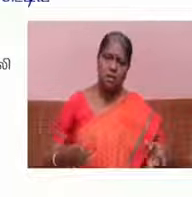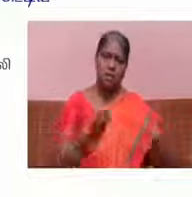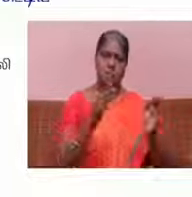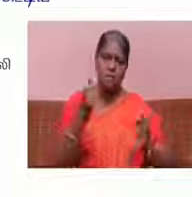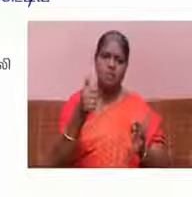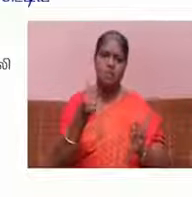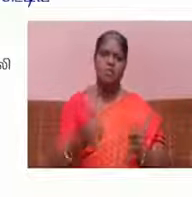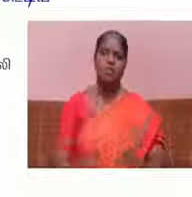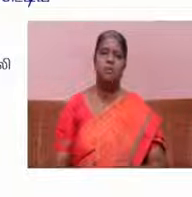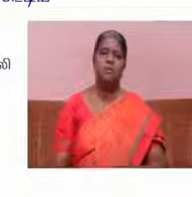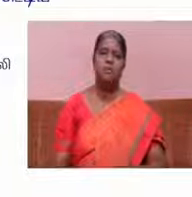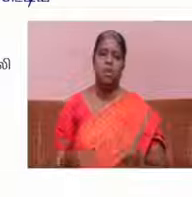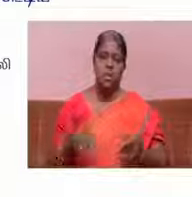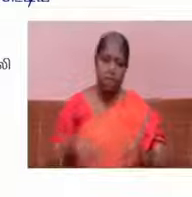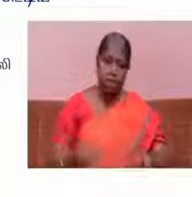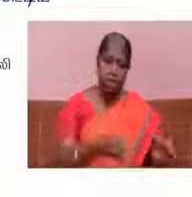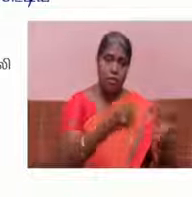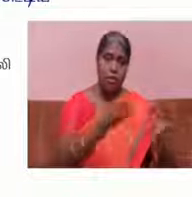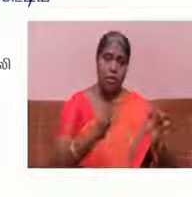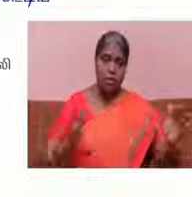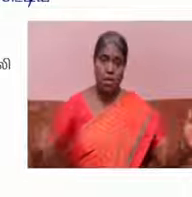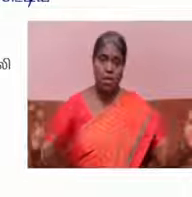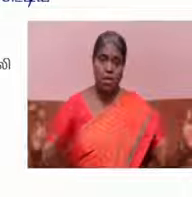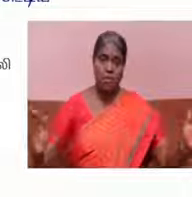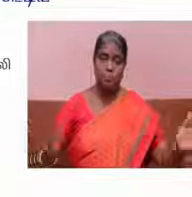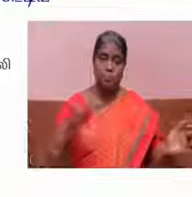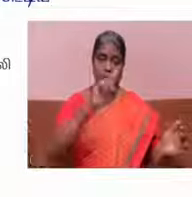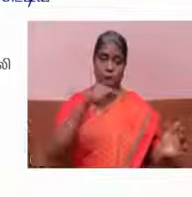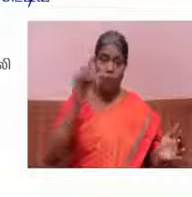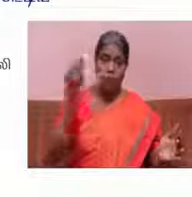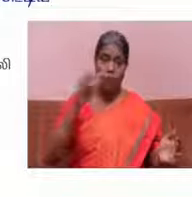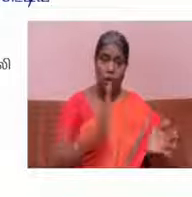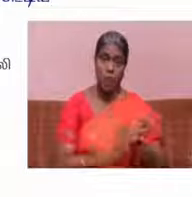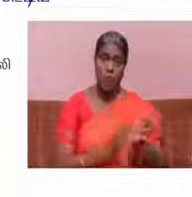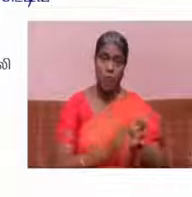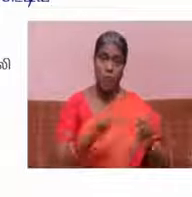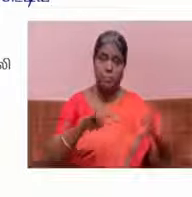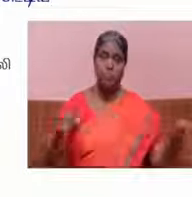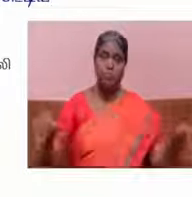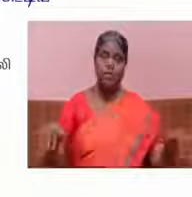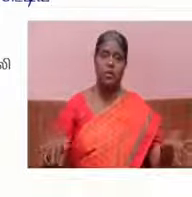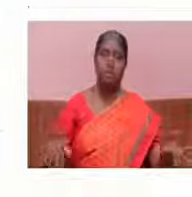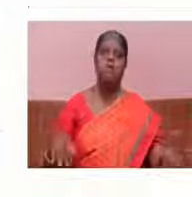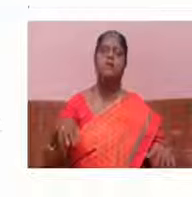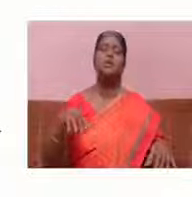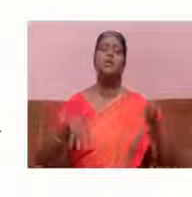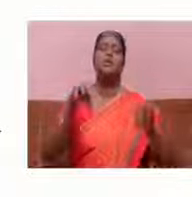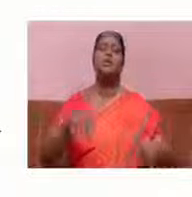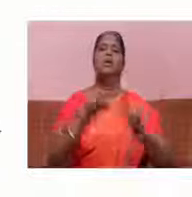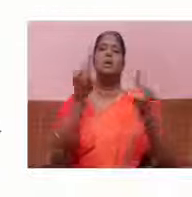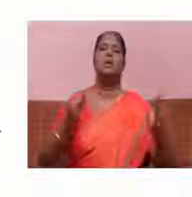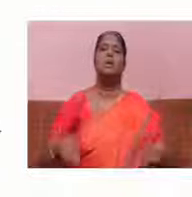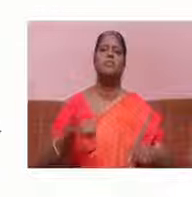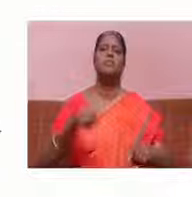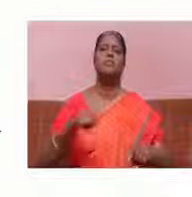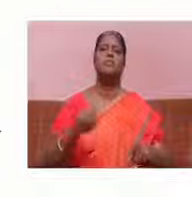இருக்க வேண்டும். இந்த நுழைவாயிலின் அகலம் 800 mm இருக்க வேண்டும். வாக்களிக்கும் கருவி வைக்கப்பட்டிருக்கும்